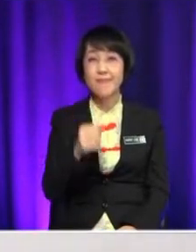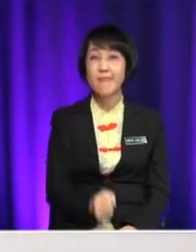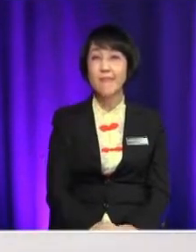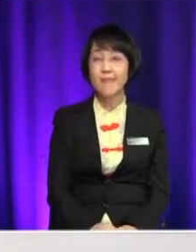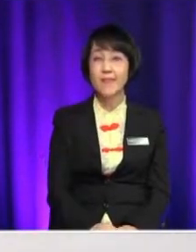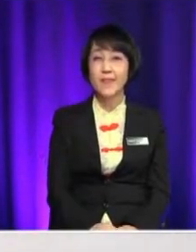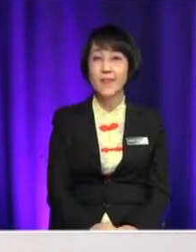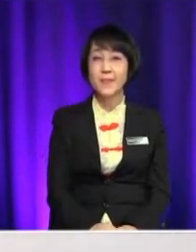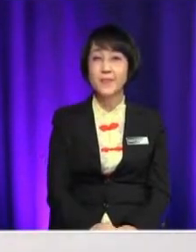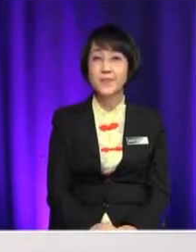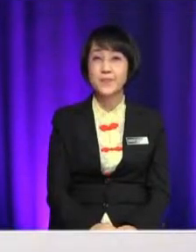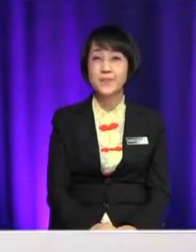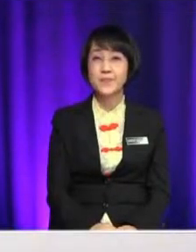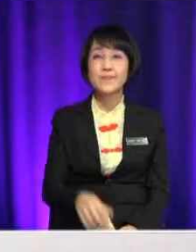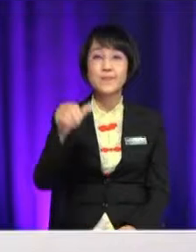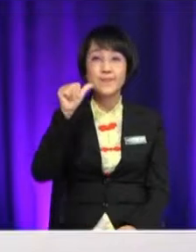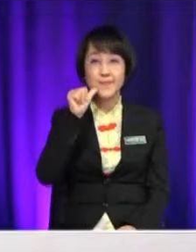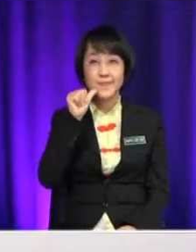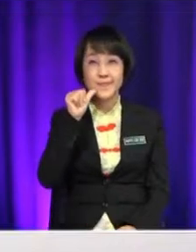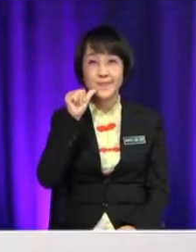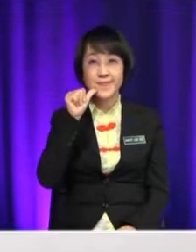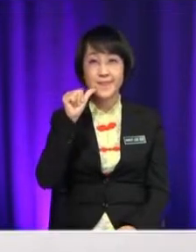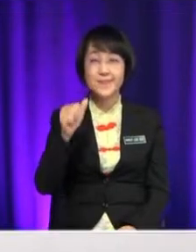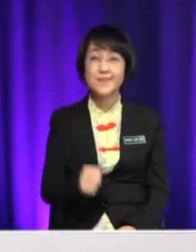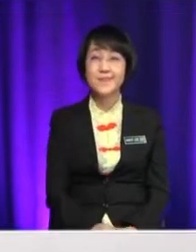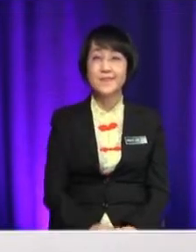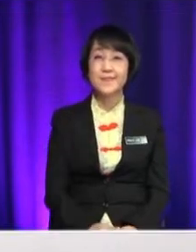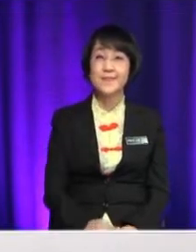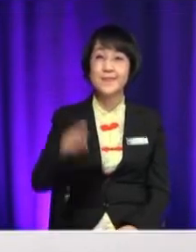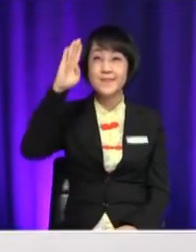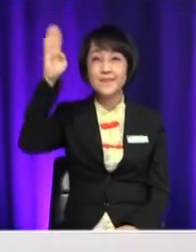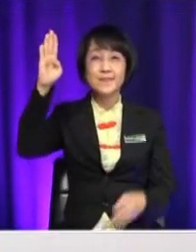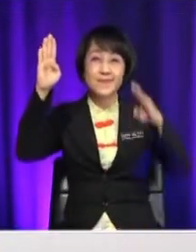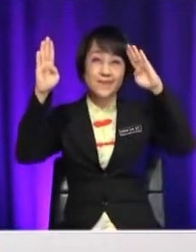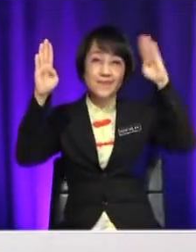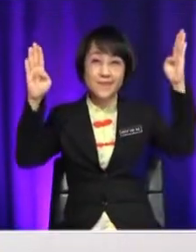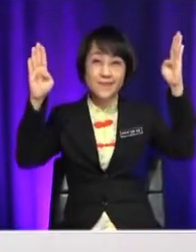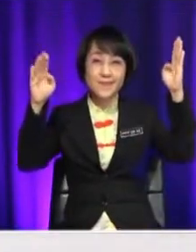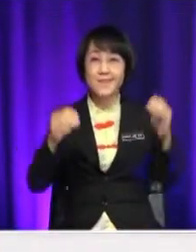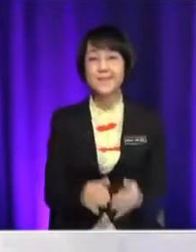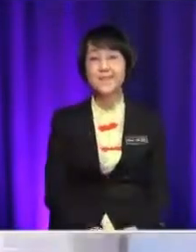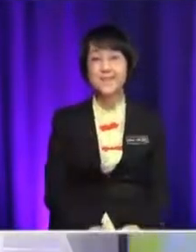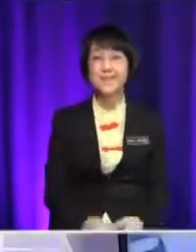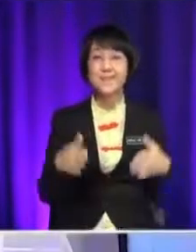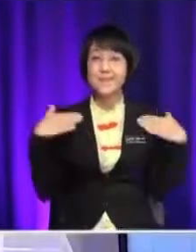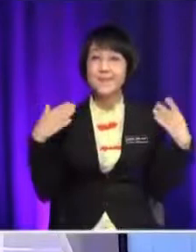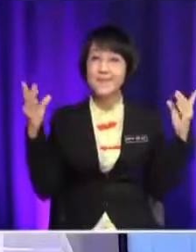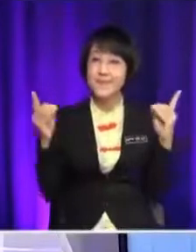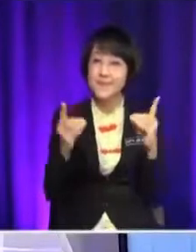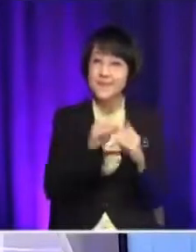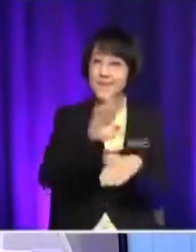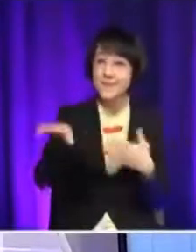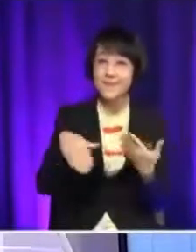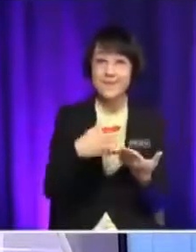akhir sekali ialah saudari Azlina. Wah, hai semuanya. Salam perkenalan kepada kawan-kawan baru saya di dalam